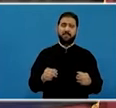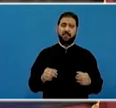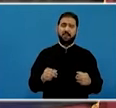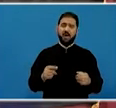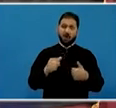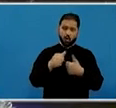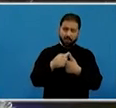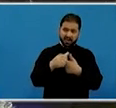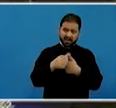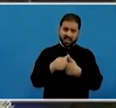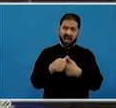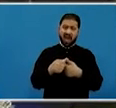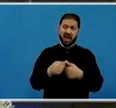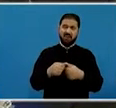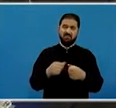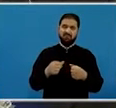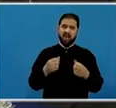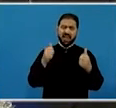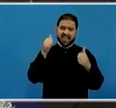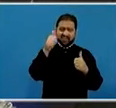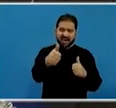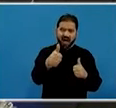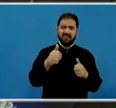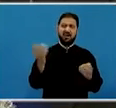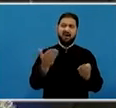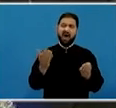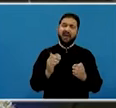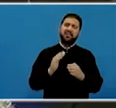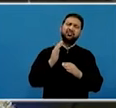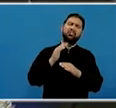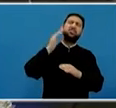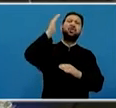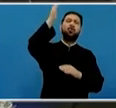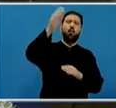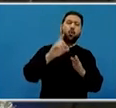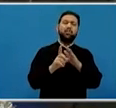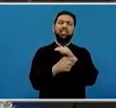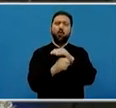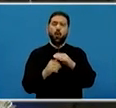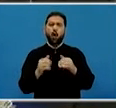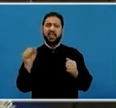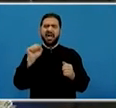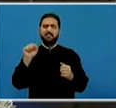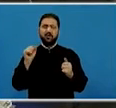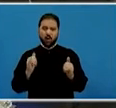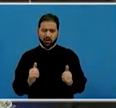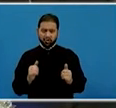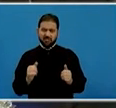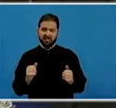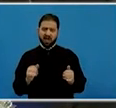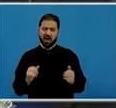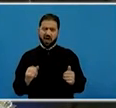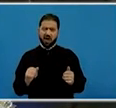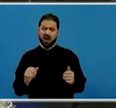unei prietenii profunde, al unei prietenii care trece dincolo de aspectul acesta și al intereselor sau